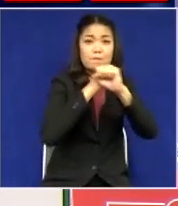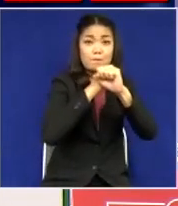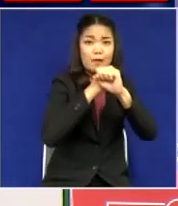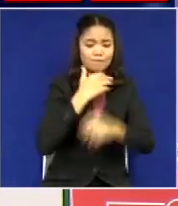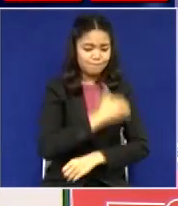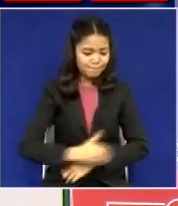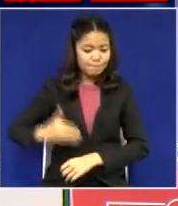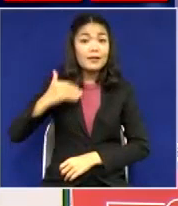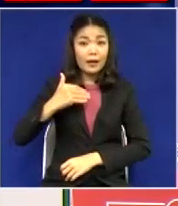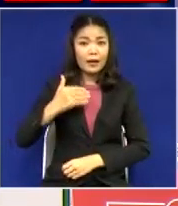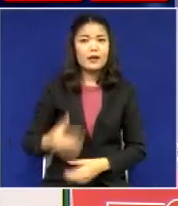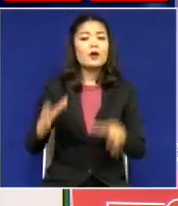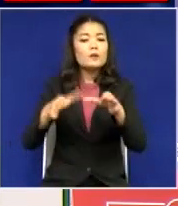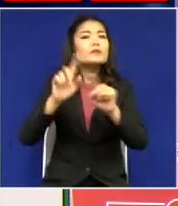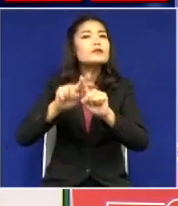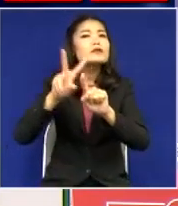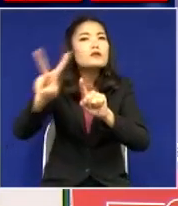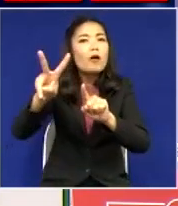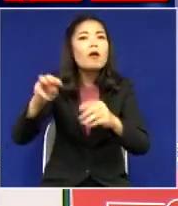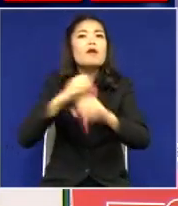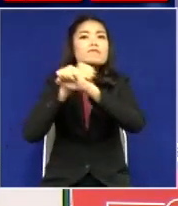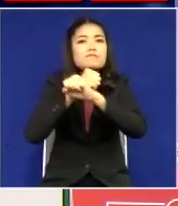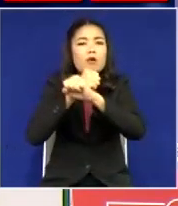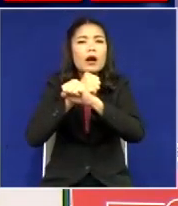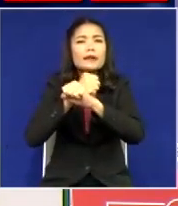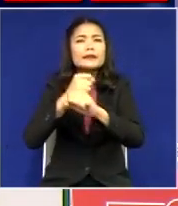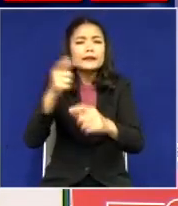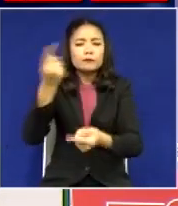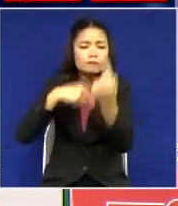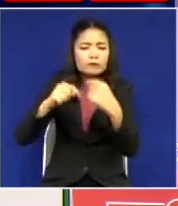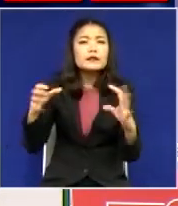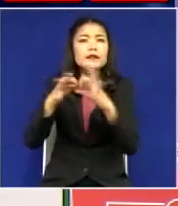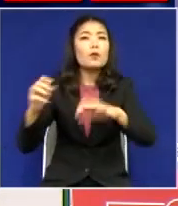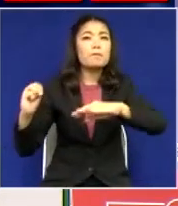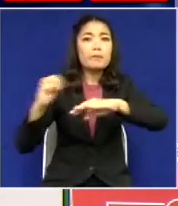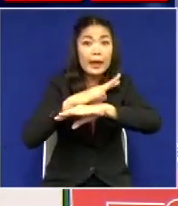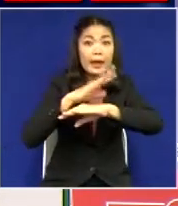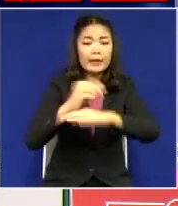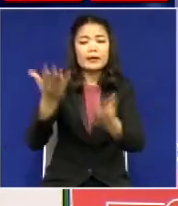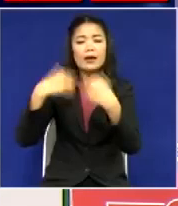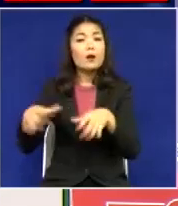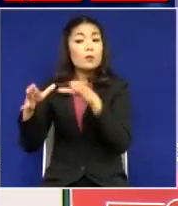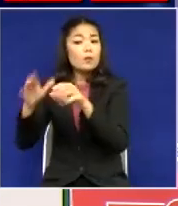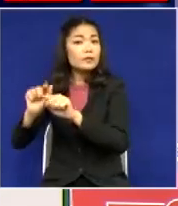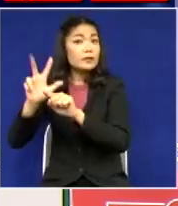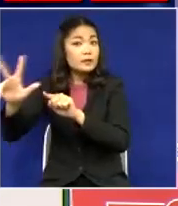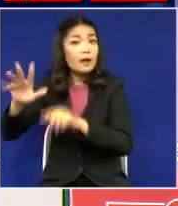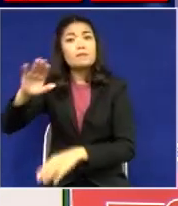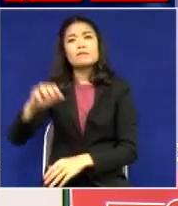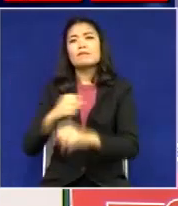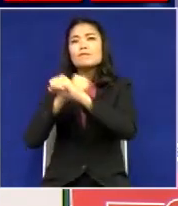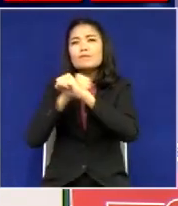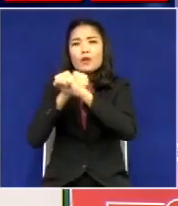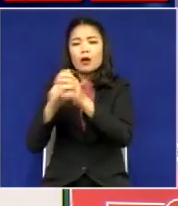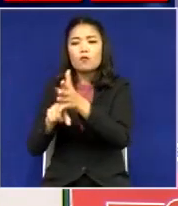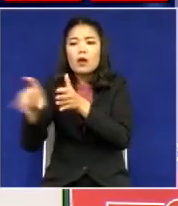2ก็คือกลุ่มที่ช่วยต้านอนุมูลอิสระและกลุ่มที่3ก็พบว่ามีกลไกบางอย่างที่ช่วยต้านหรือลดการติดเชื้อโรคไวรัสหรือท